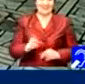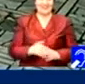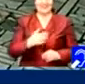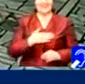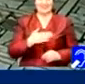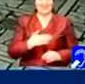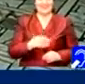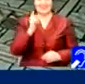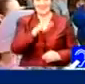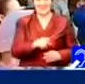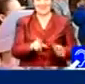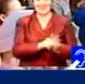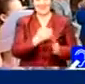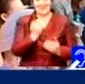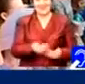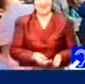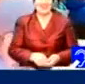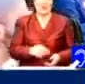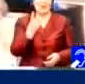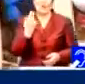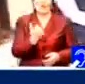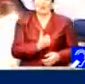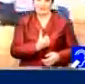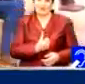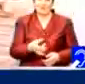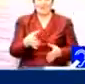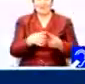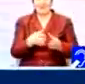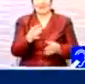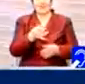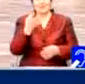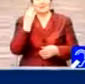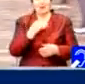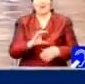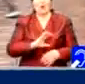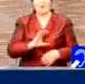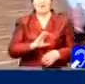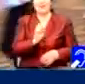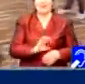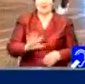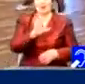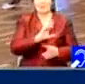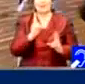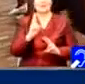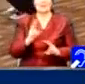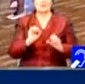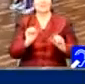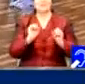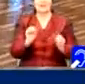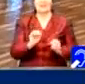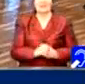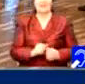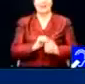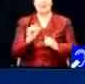noi suntem acolo cu ea. Peste două săptămâni, echipa Republicii Moldova va participa la campionatul european de dansuri sportive.